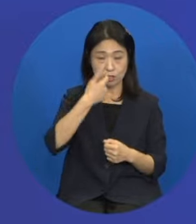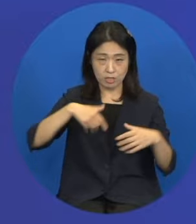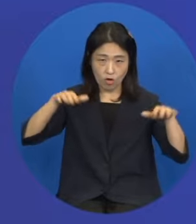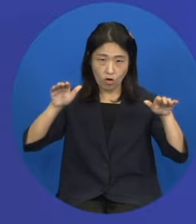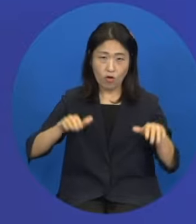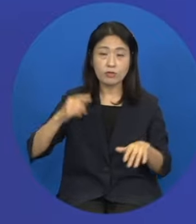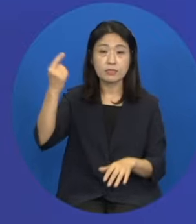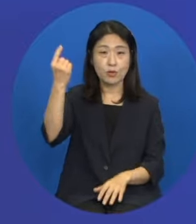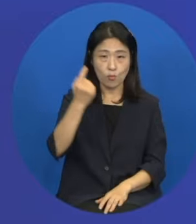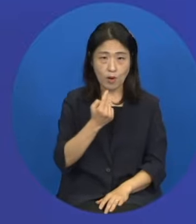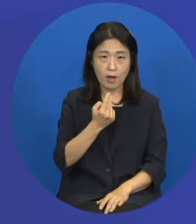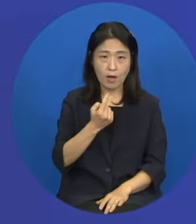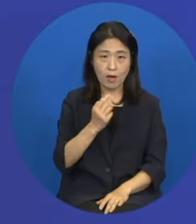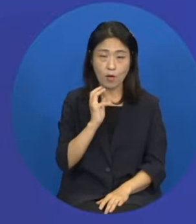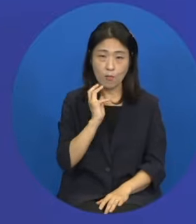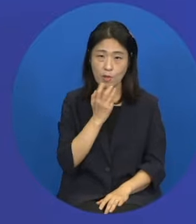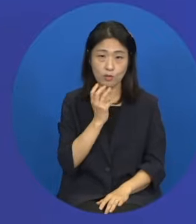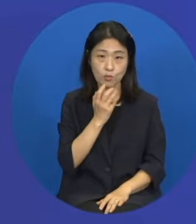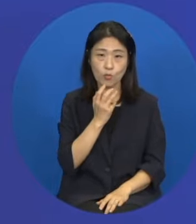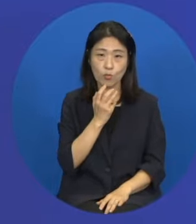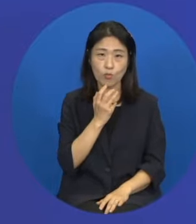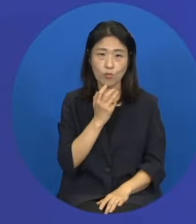때에 베드로가 감옥에서